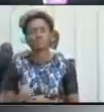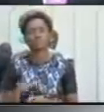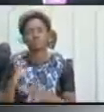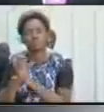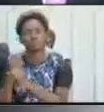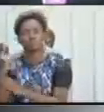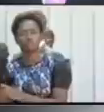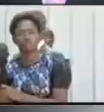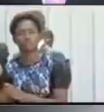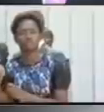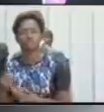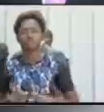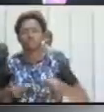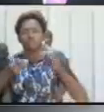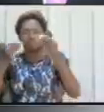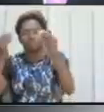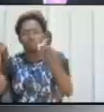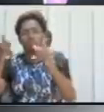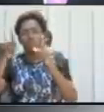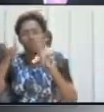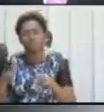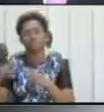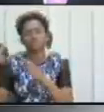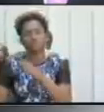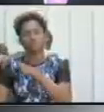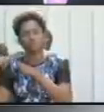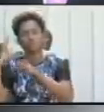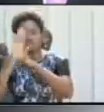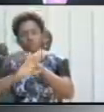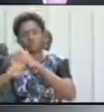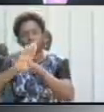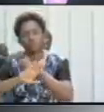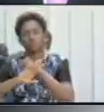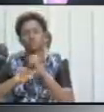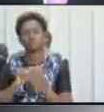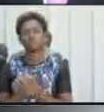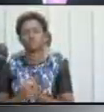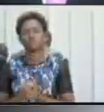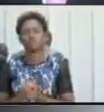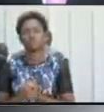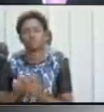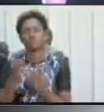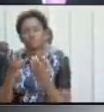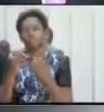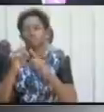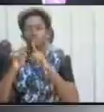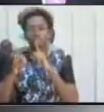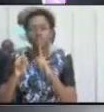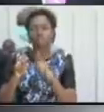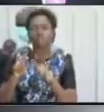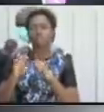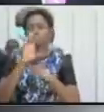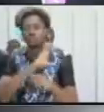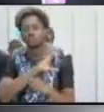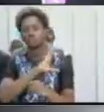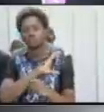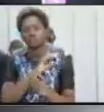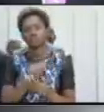li. Bay moun ki responsable sécurité yo, m'le parle particulièrement la